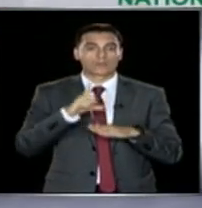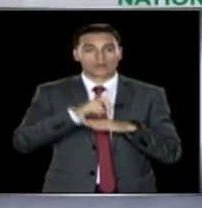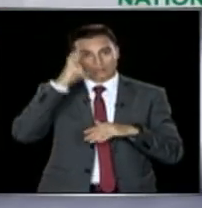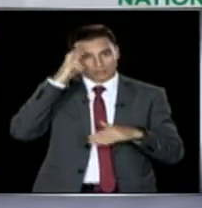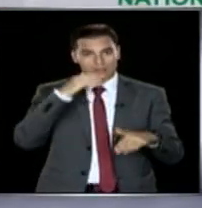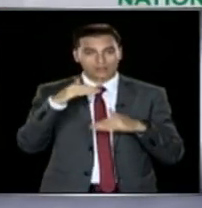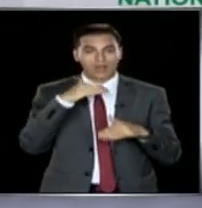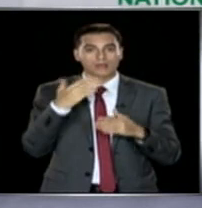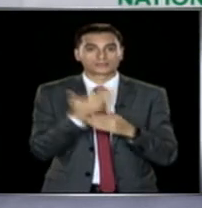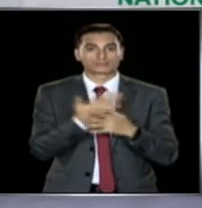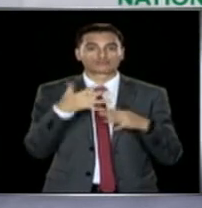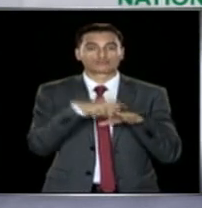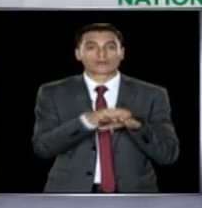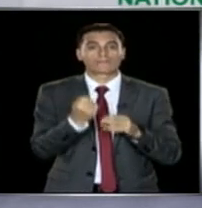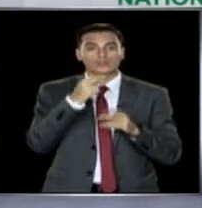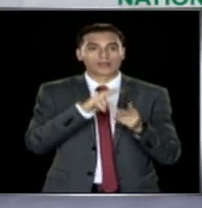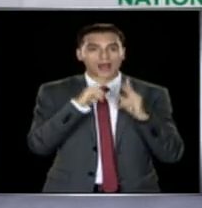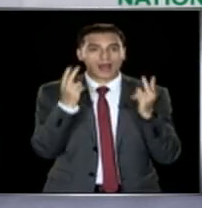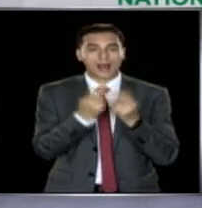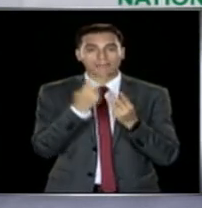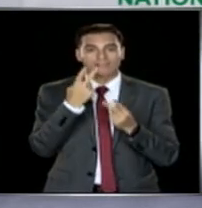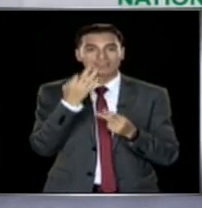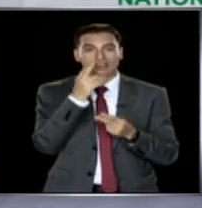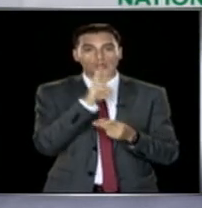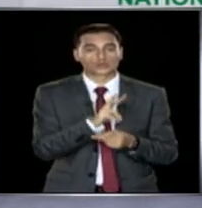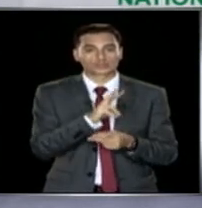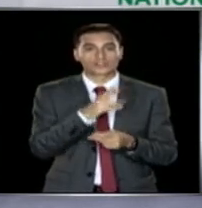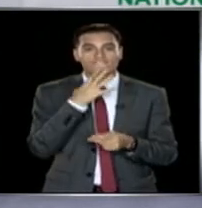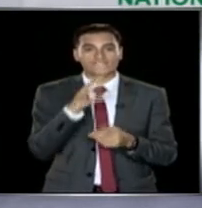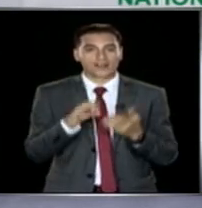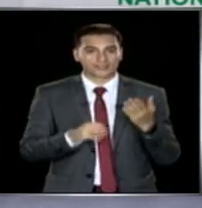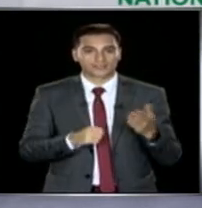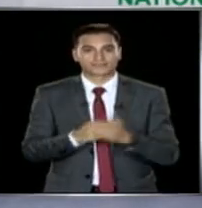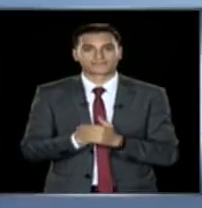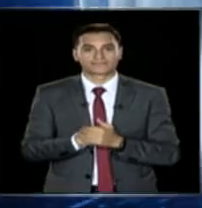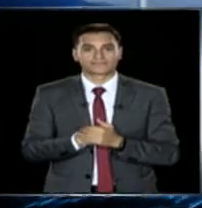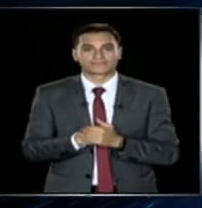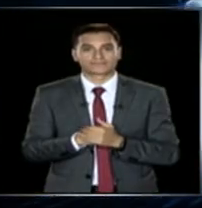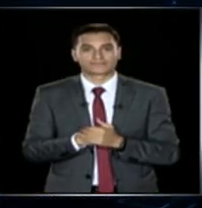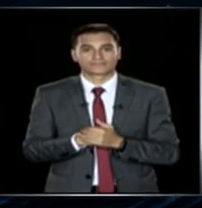لاتحاد الإعاقات الذهنية المشاركة في بطولة العالم 2023 بفرنسا.